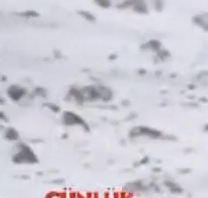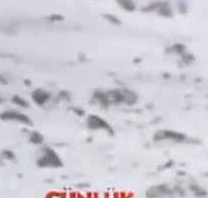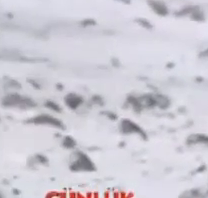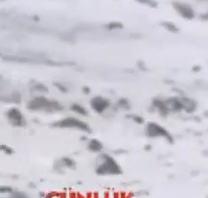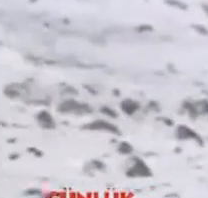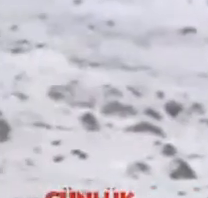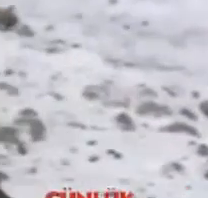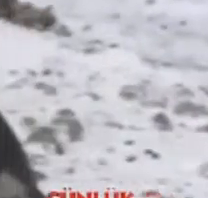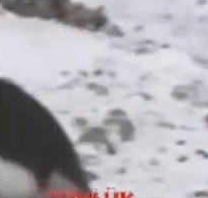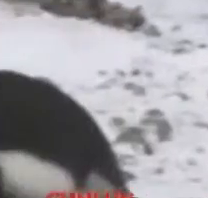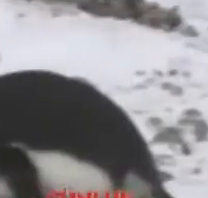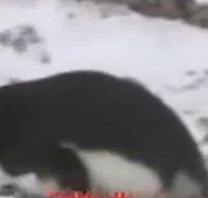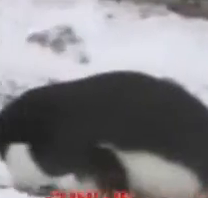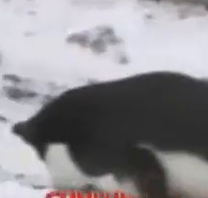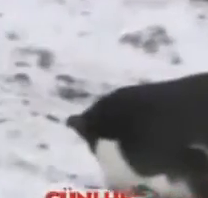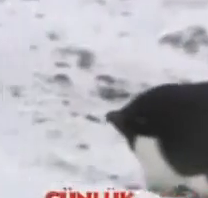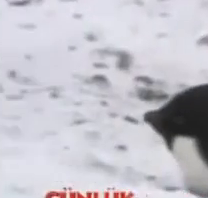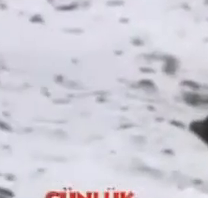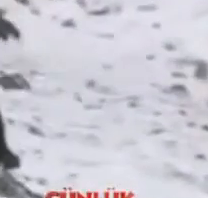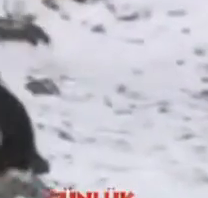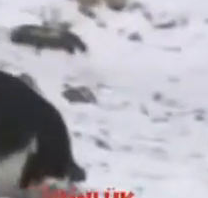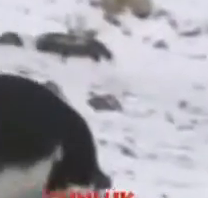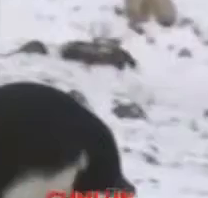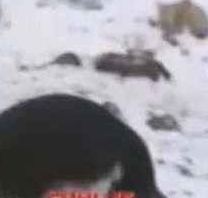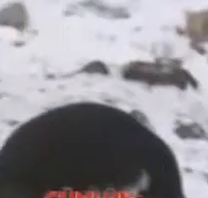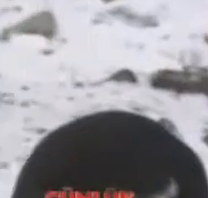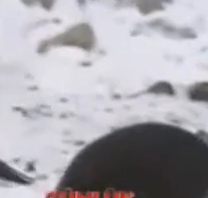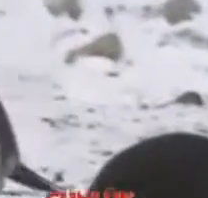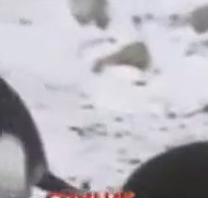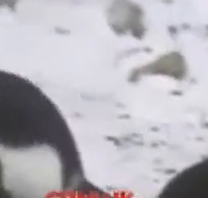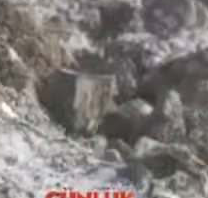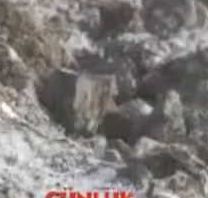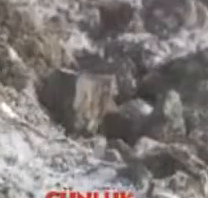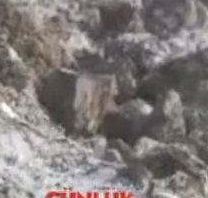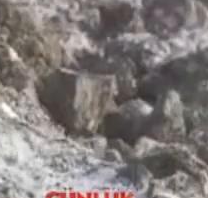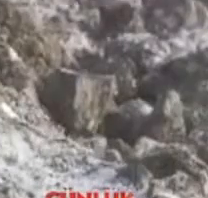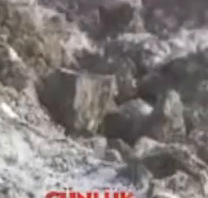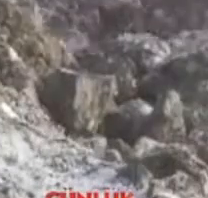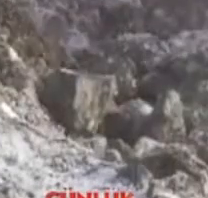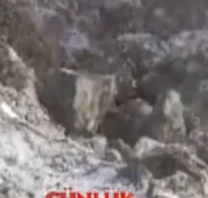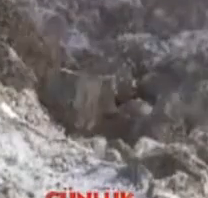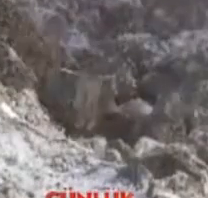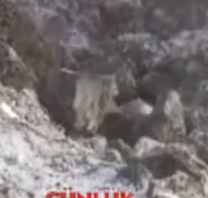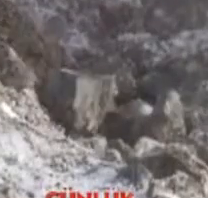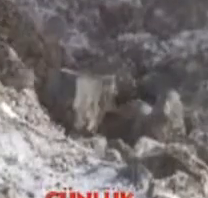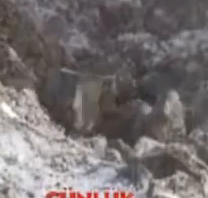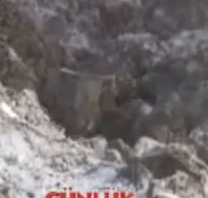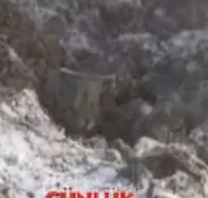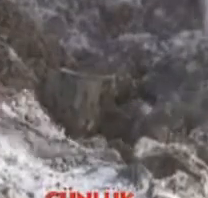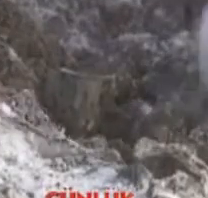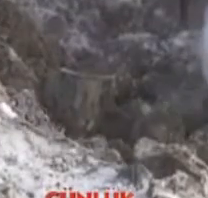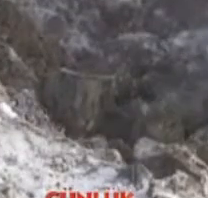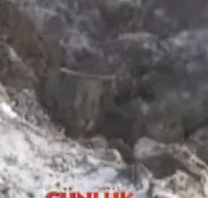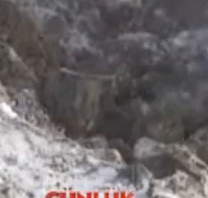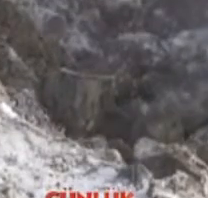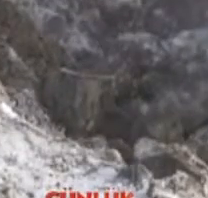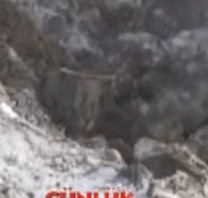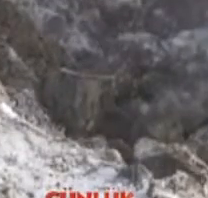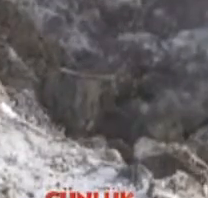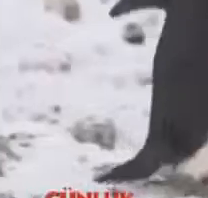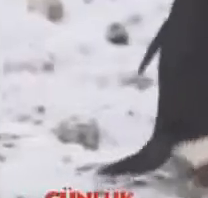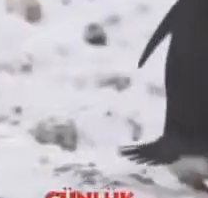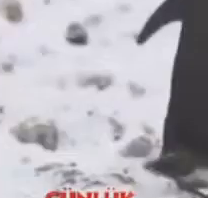Yuva yapmak için çakıl taşı gerekiyor. Ve yuvası güzel olmayan erkeklerin dişi penguenler geldiğinde onların